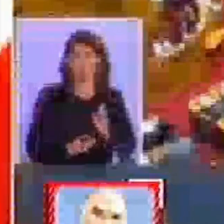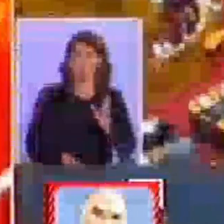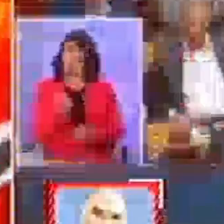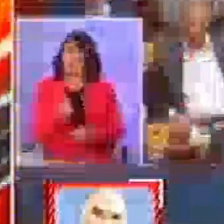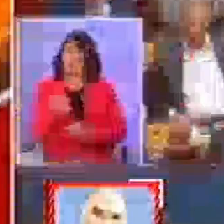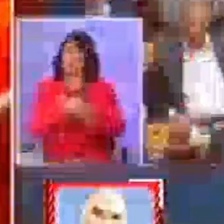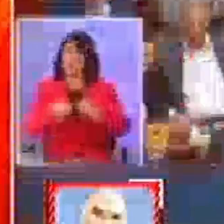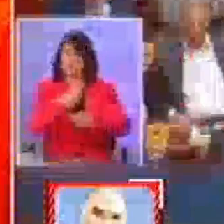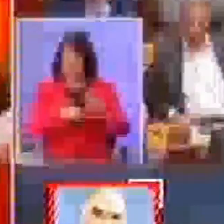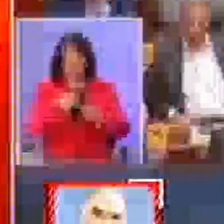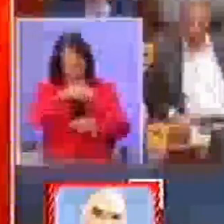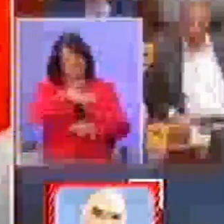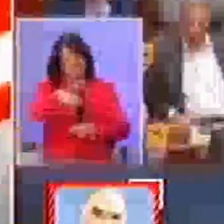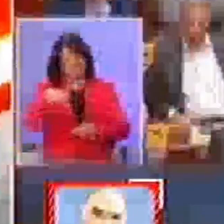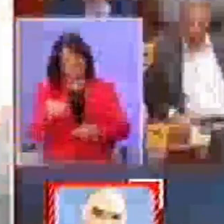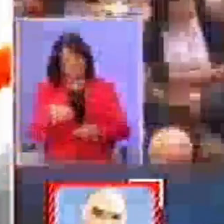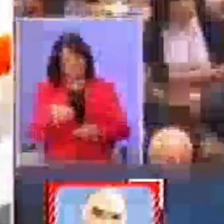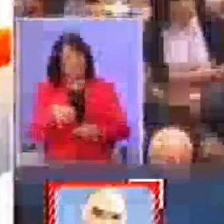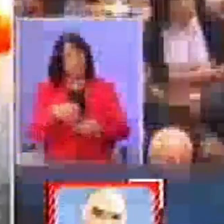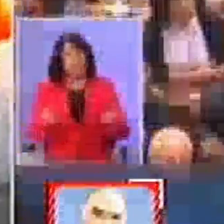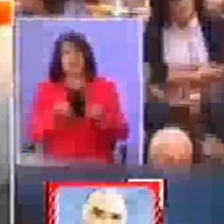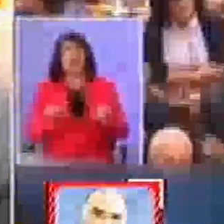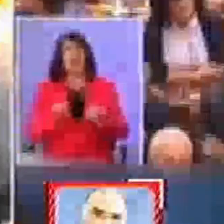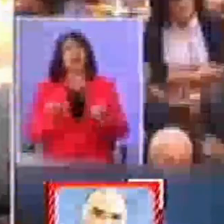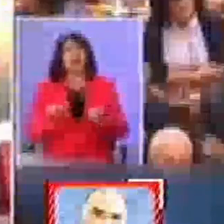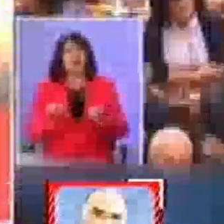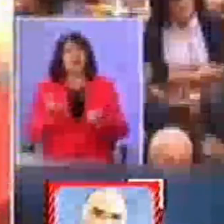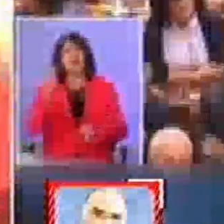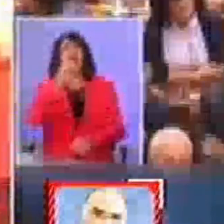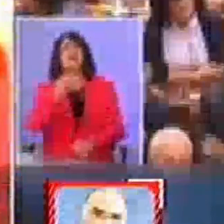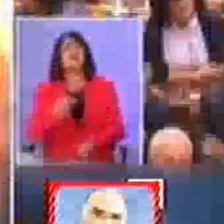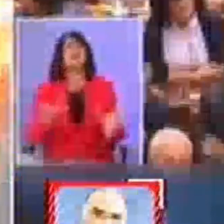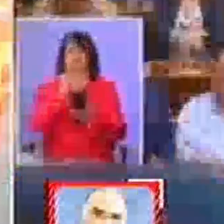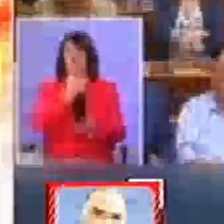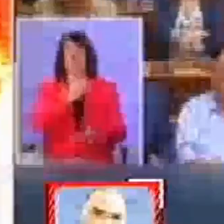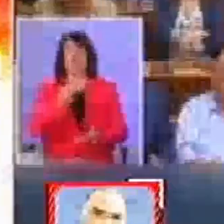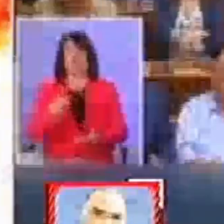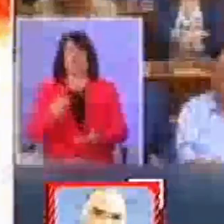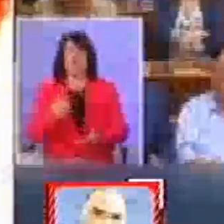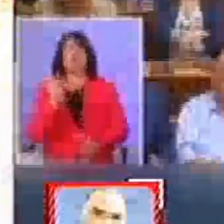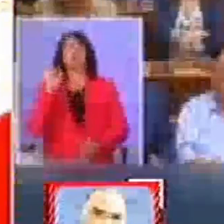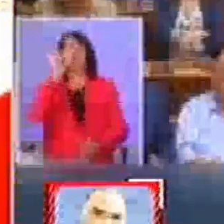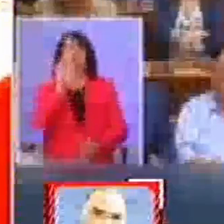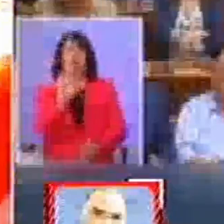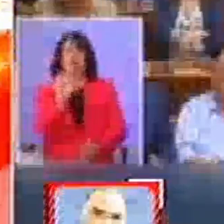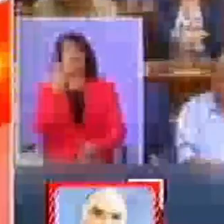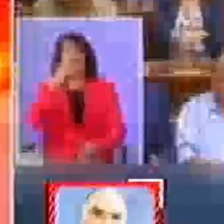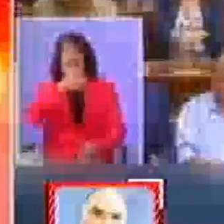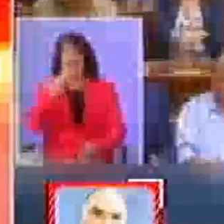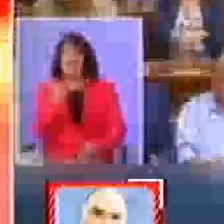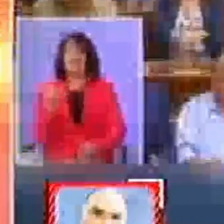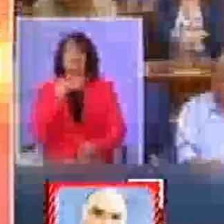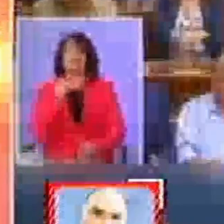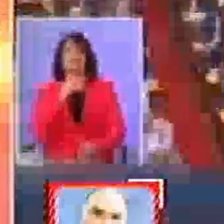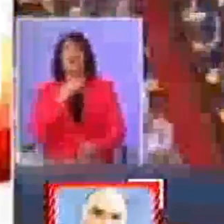κύριος Φωκάς, που είχε πει να καεί το τέτοιο η Βουλή και είχε γίνει ολόκληρο ζήτημα και εγώ τον είχα καλύψει γιατί όλοι γυρεύανε